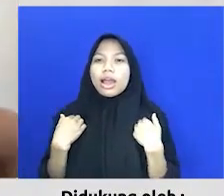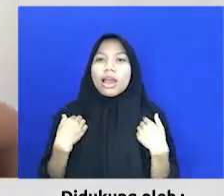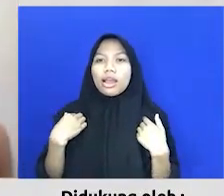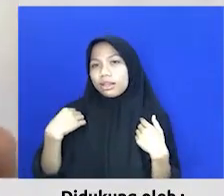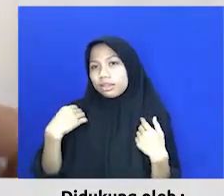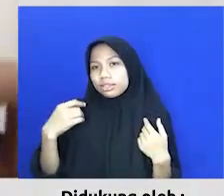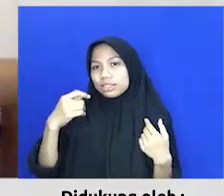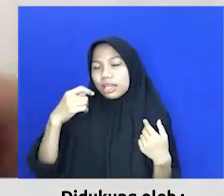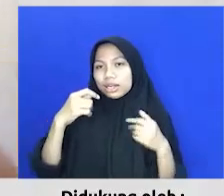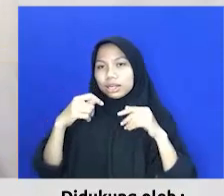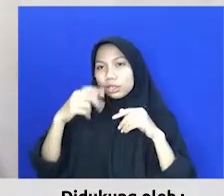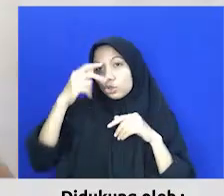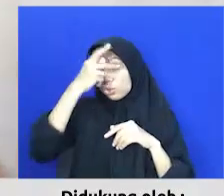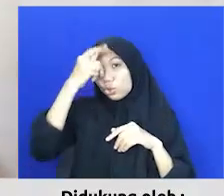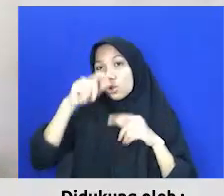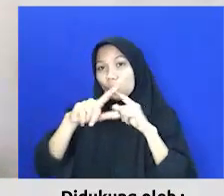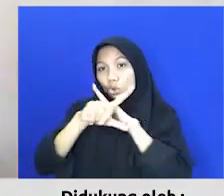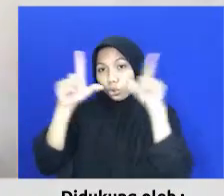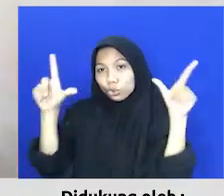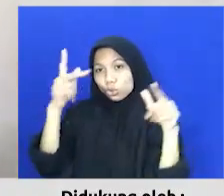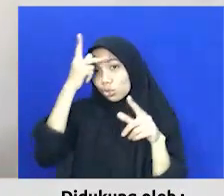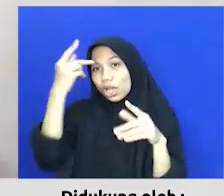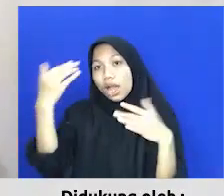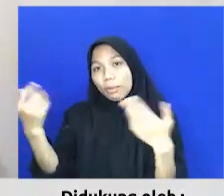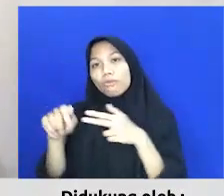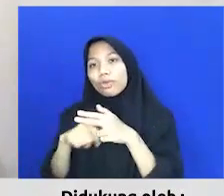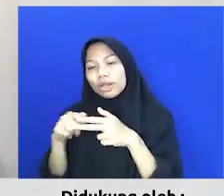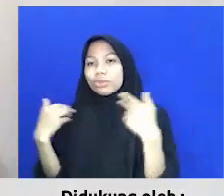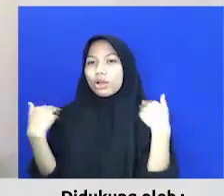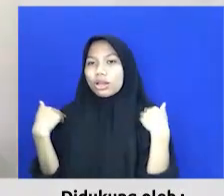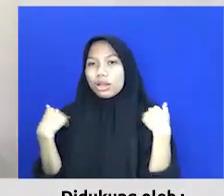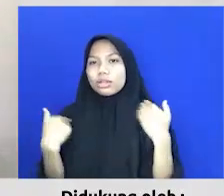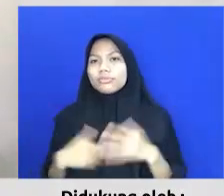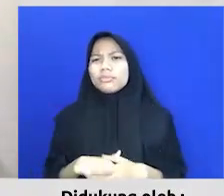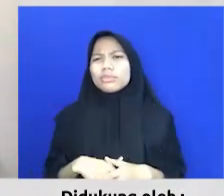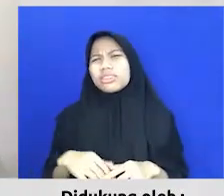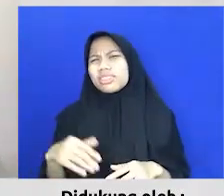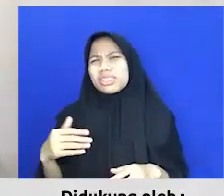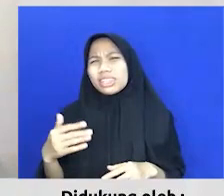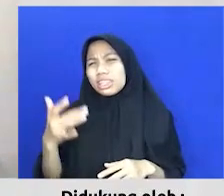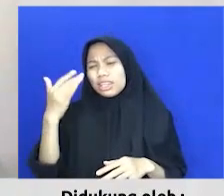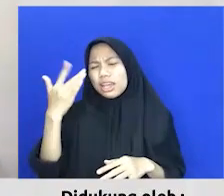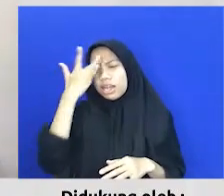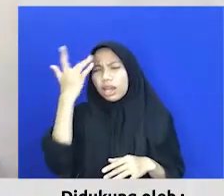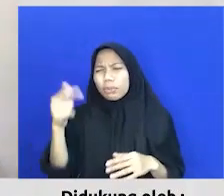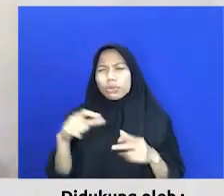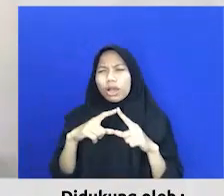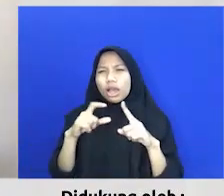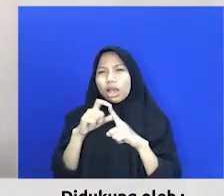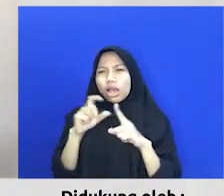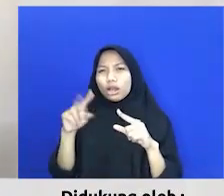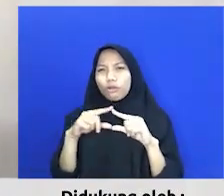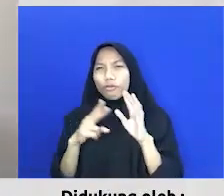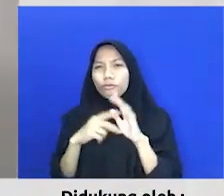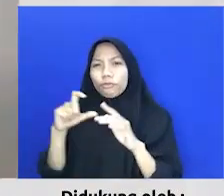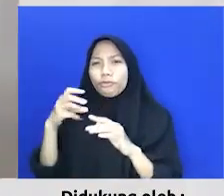juga gitu, tetap relevan gitu sampai sekarang. Itu dari segi gagasan. Kedua, kalau dari segi penulisan, wah udah deh,